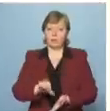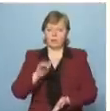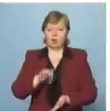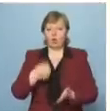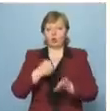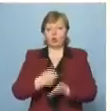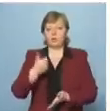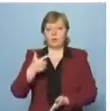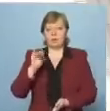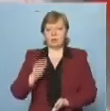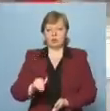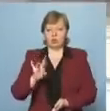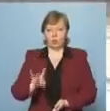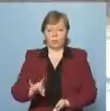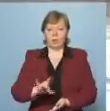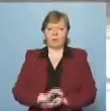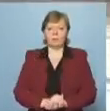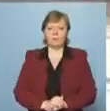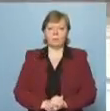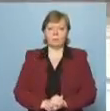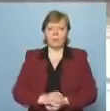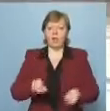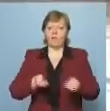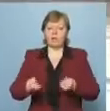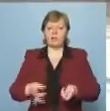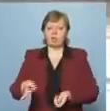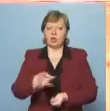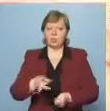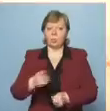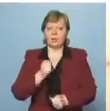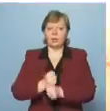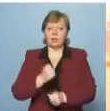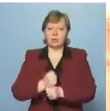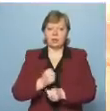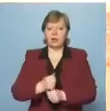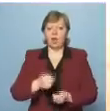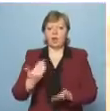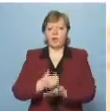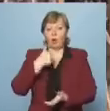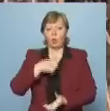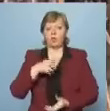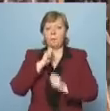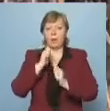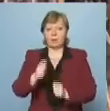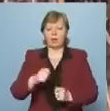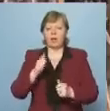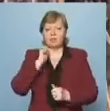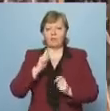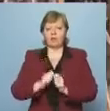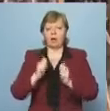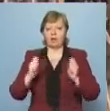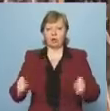12 тысяч рублей. Власти республики сделают ижевчанам новогодний подарок. Завтра откроется долгожданный